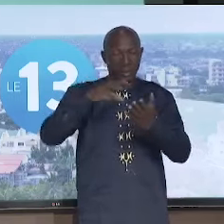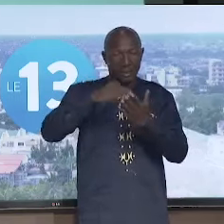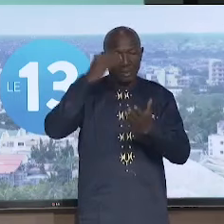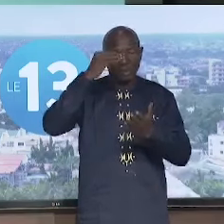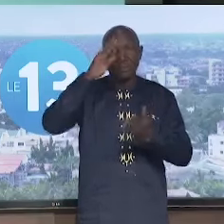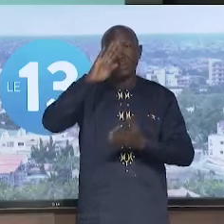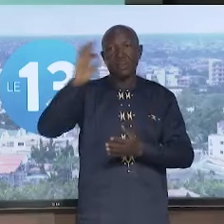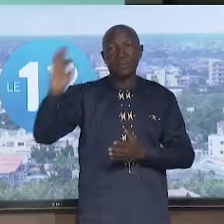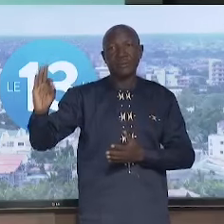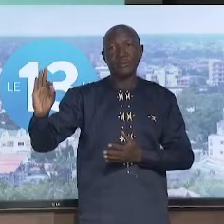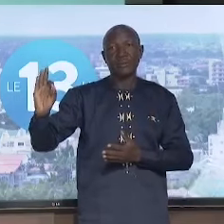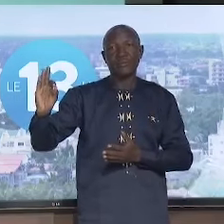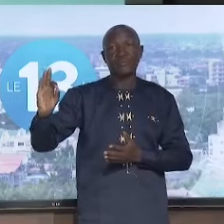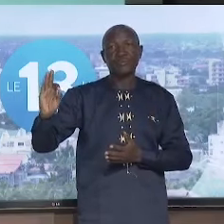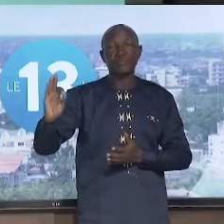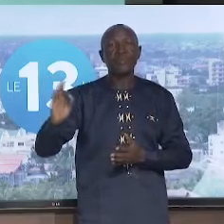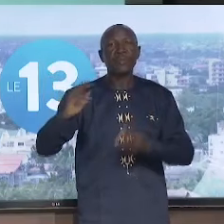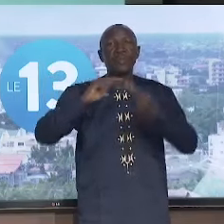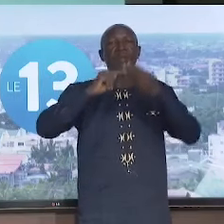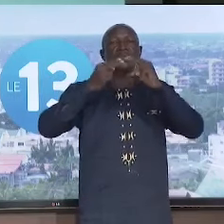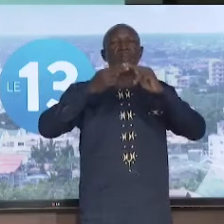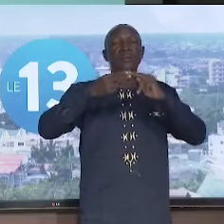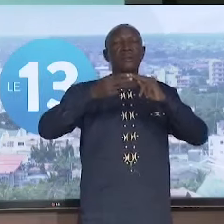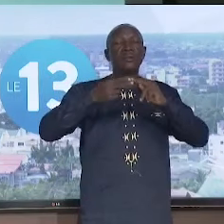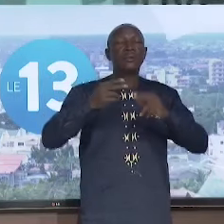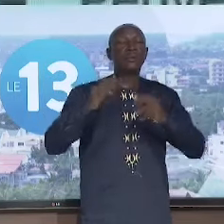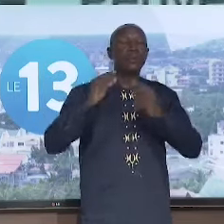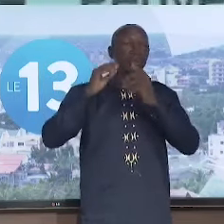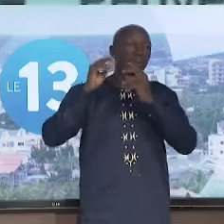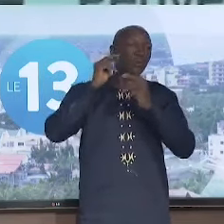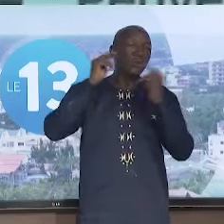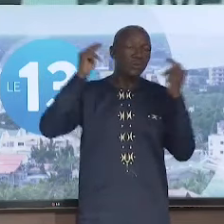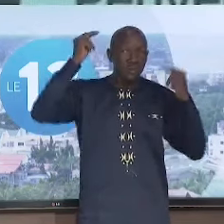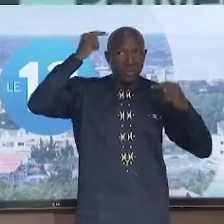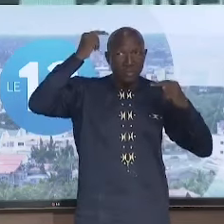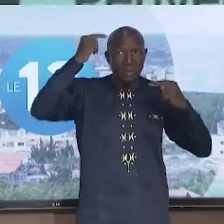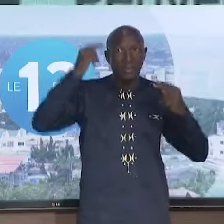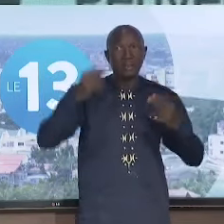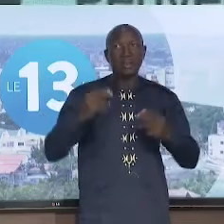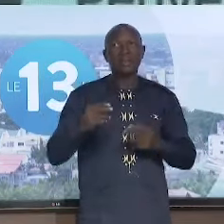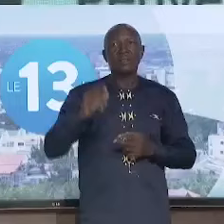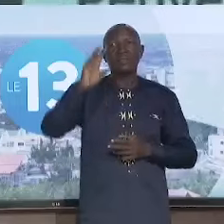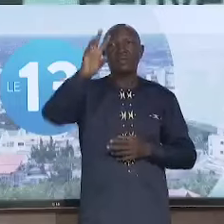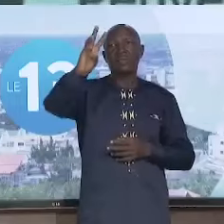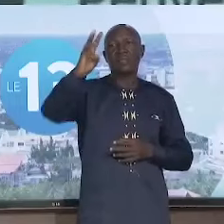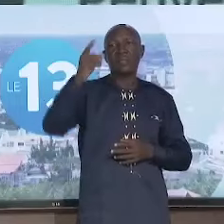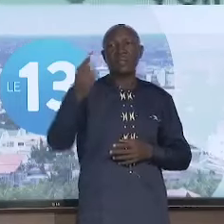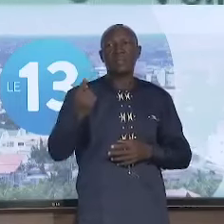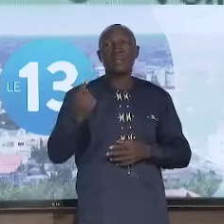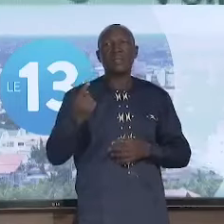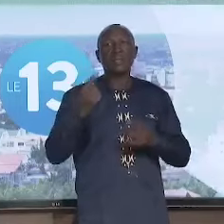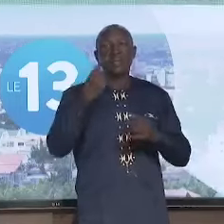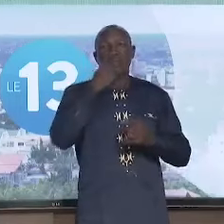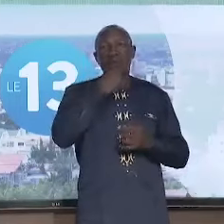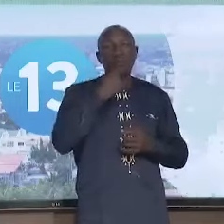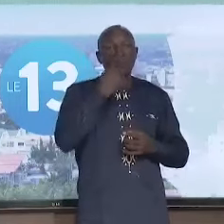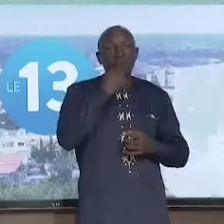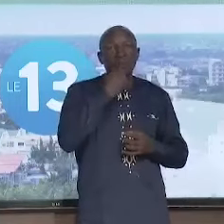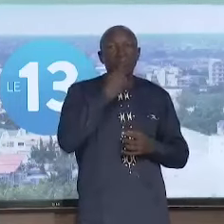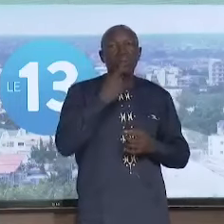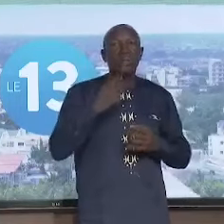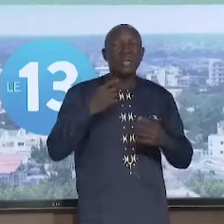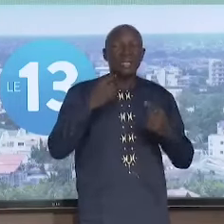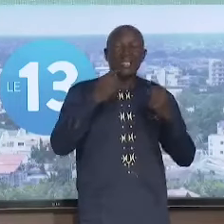Faso. Le nombre de cas de NOMA, lui, se chiffre à 61. Les affections bucco-dentaires, notamment la carie